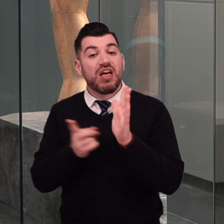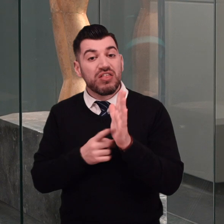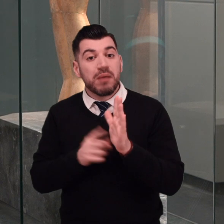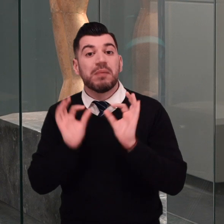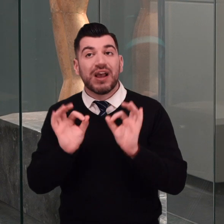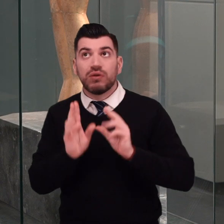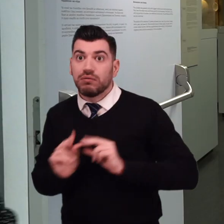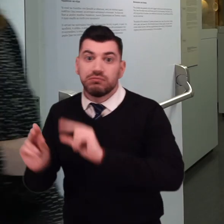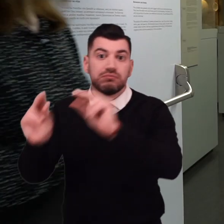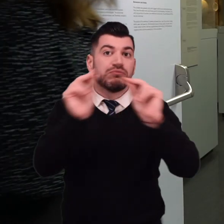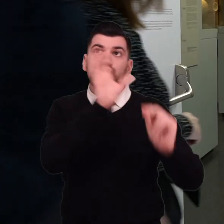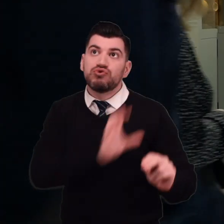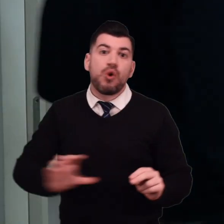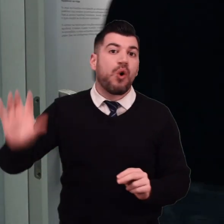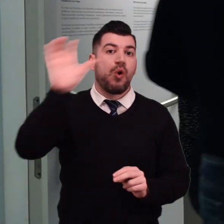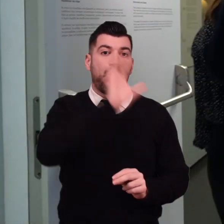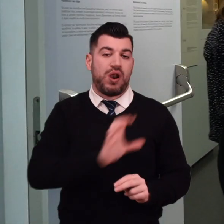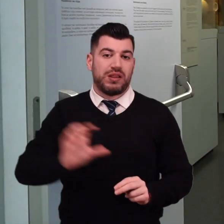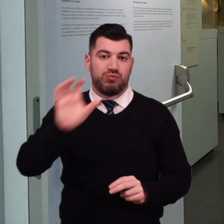θεσμός σε όλα τα μουσεία.